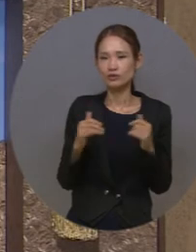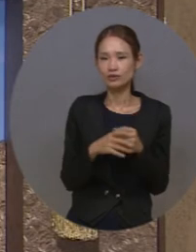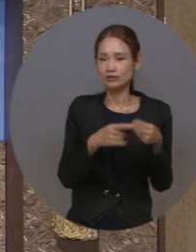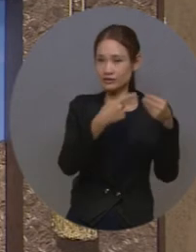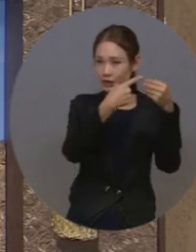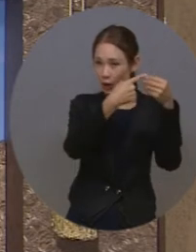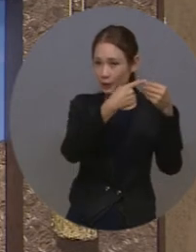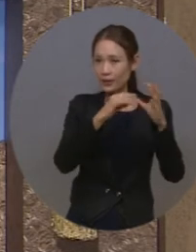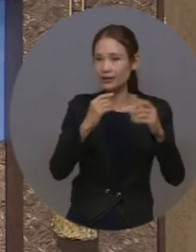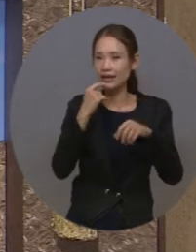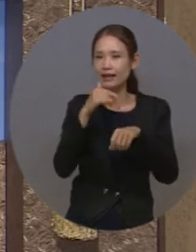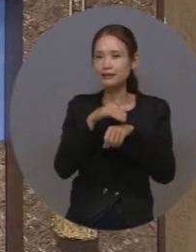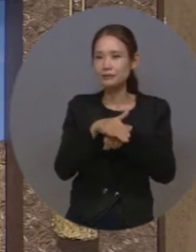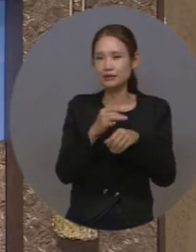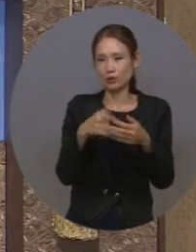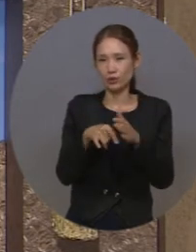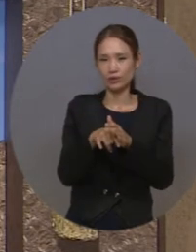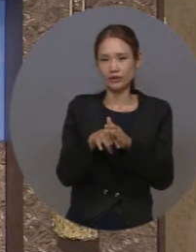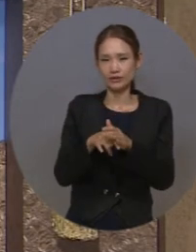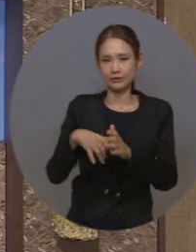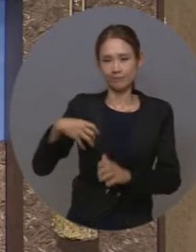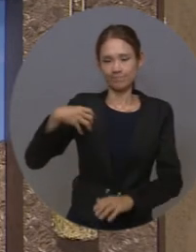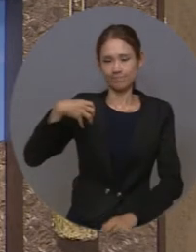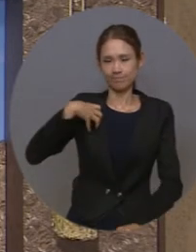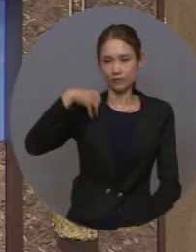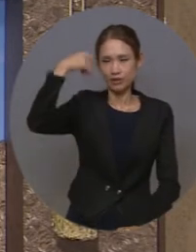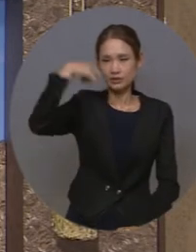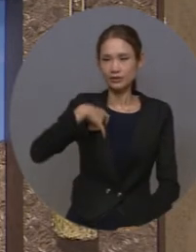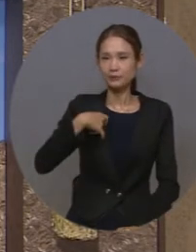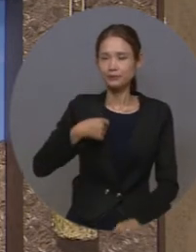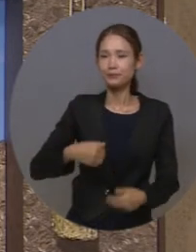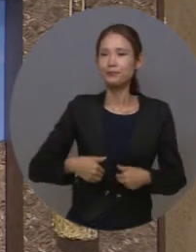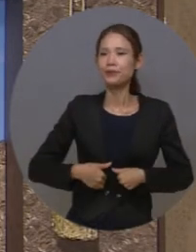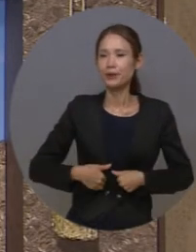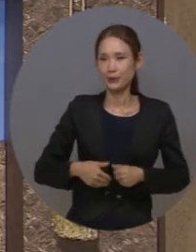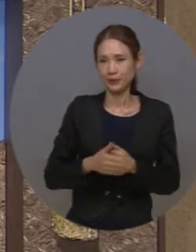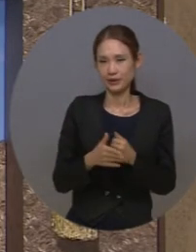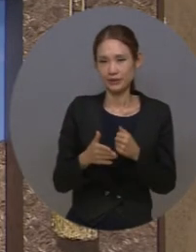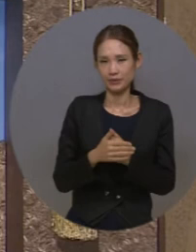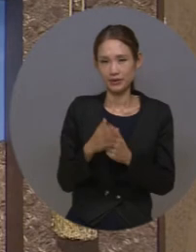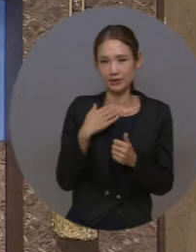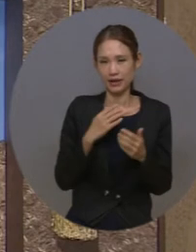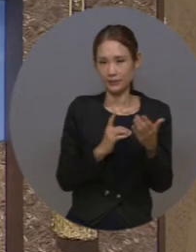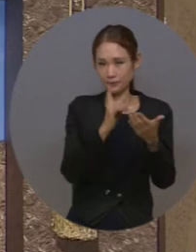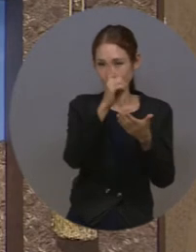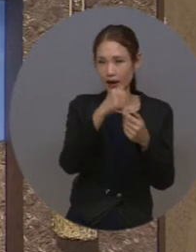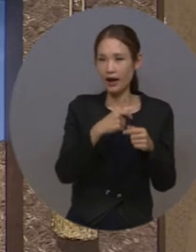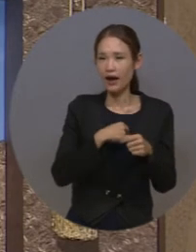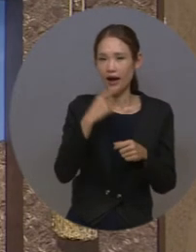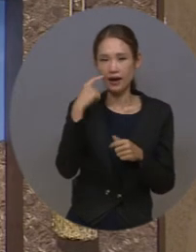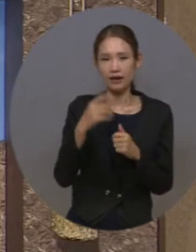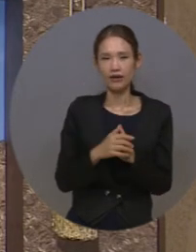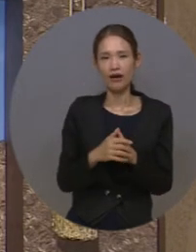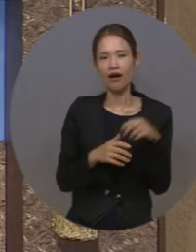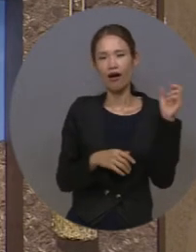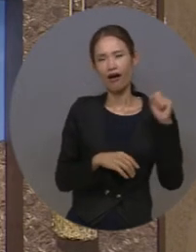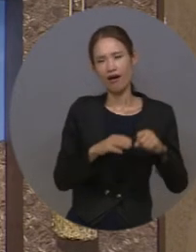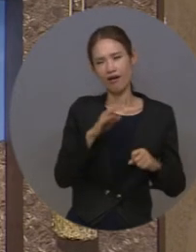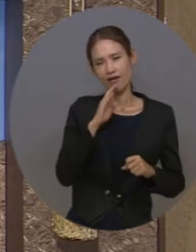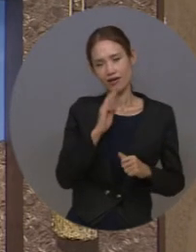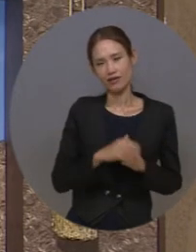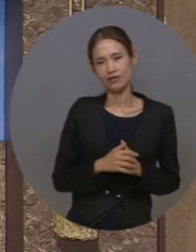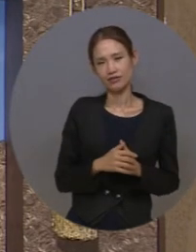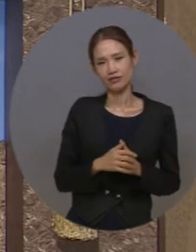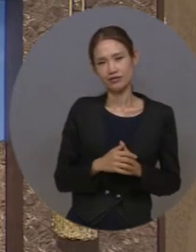번째는 나라와 민족을 위해서 일해야 되는 사명감이 있어야 됩니다. 네. 그런 차원에서 제가 이제 걸었습니다. 그러니까 그러시냐고